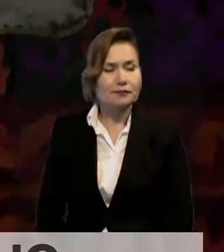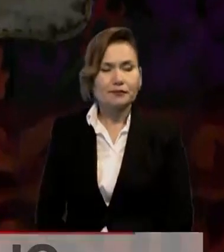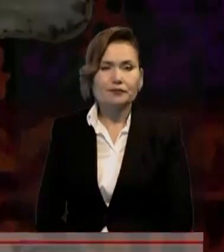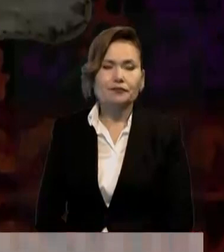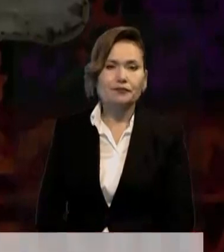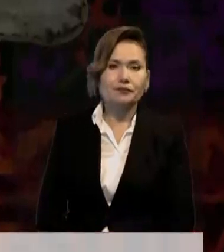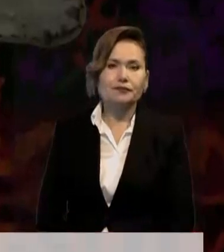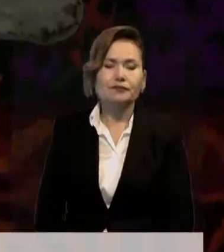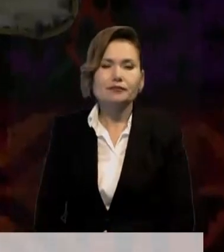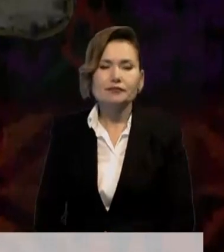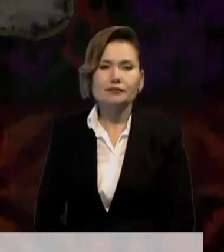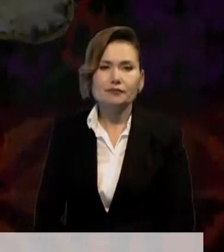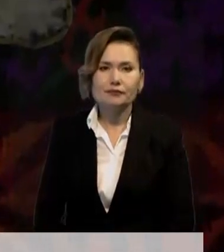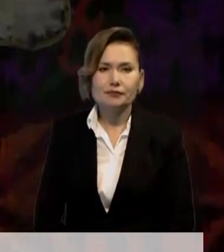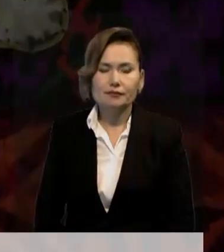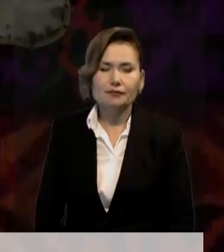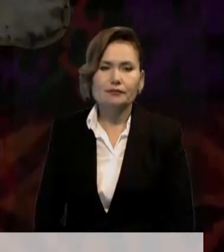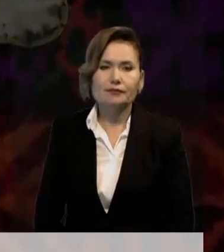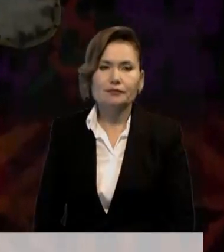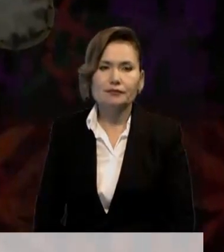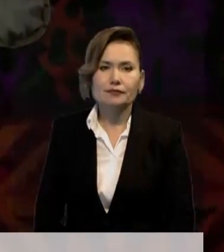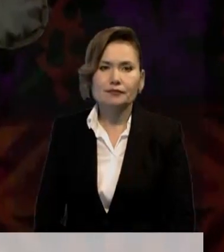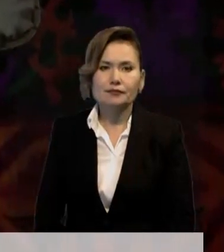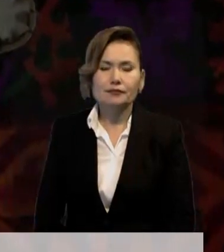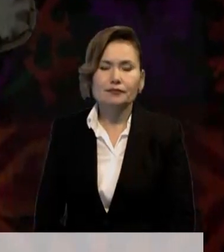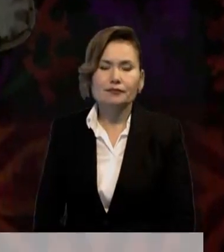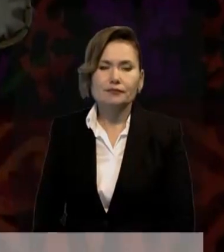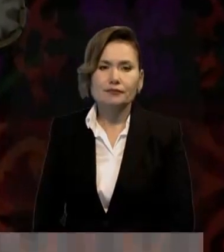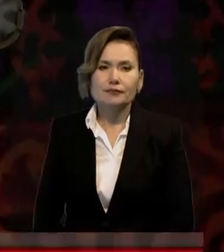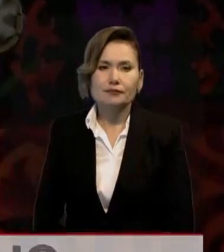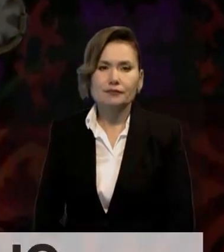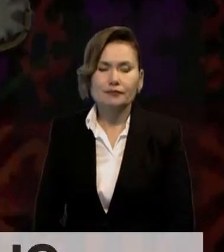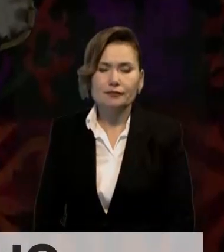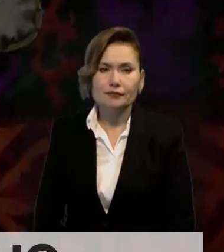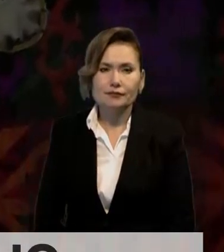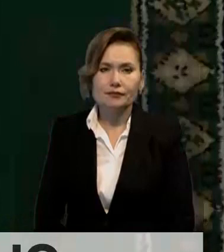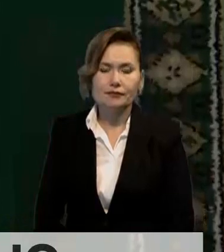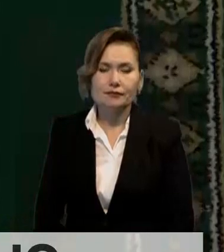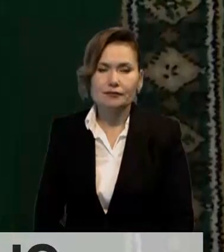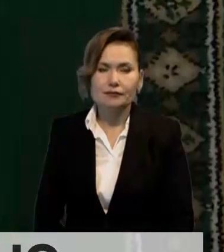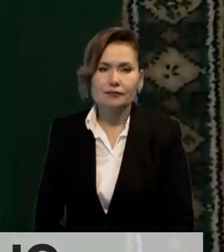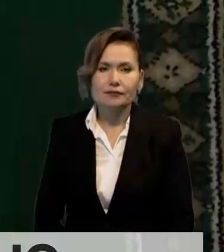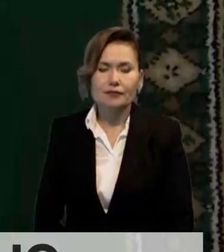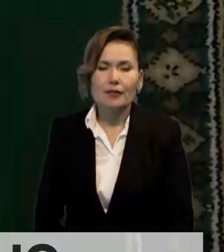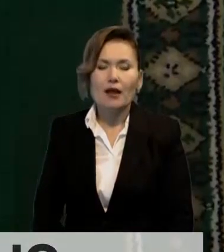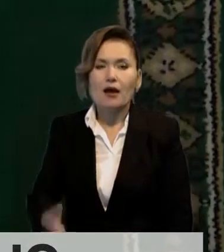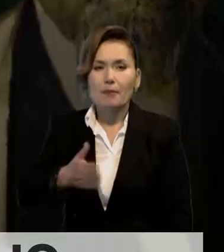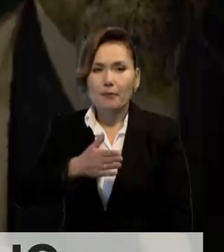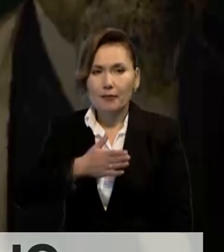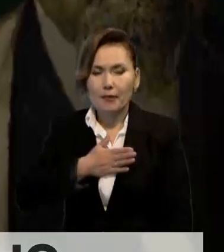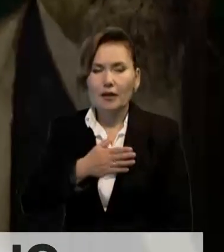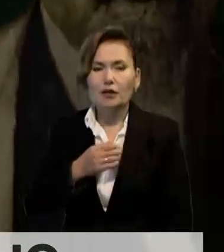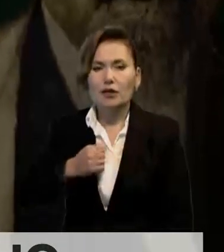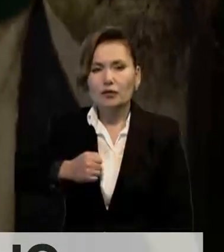дүние неткен тәттен-ай, жарасқанды қойнайды-ай, дән тұзының жәмбен-ай. Біз өзіміз қазақтарды